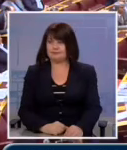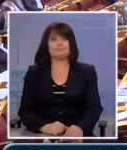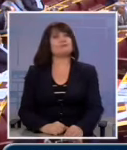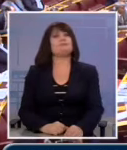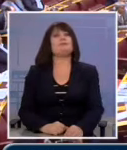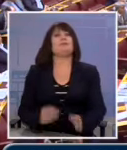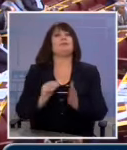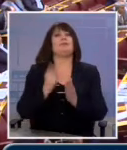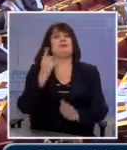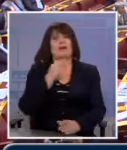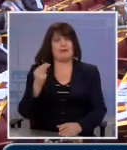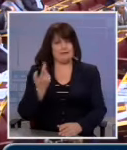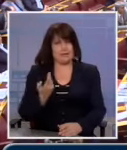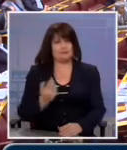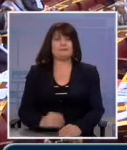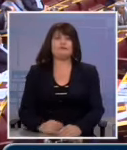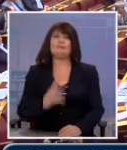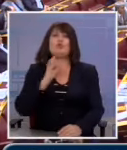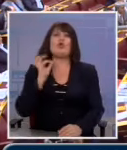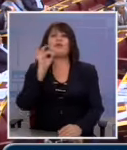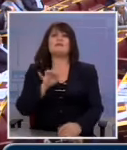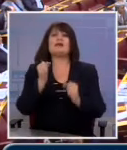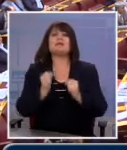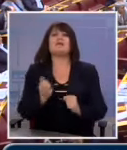Έρχεται ένα ακόμα ζήτημα. Γιατί φτάσαμε εδώ?